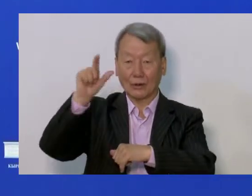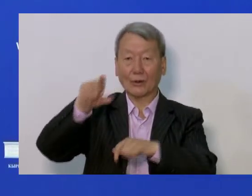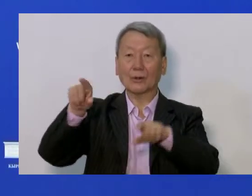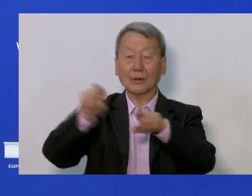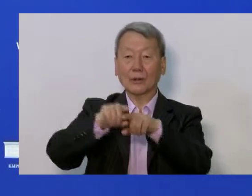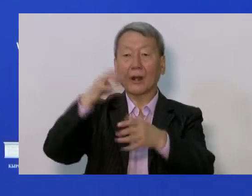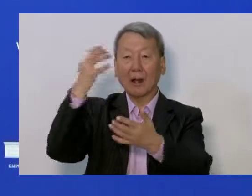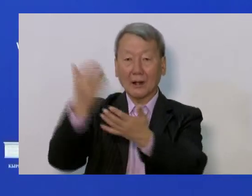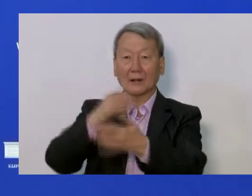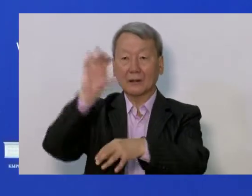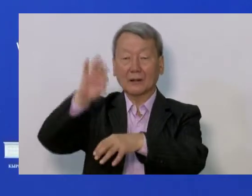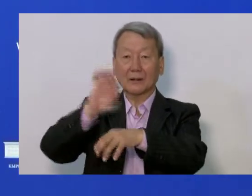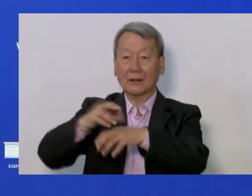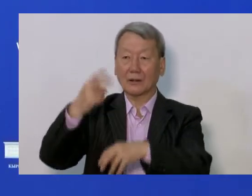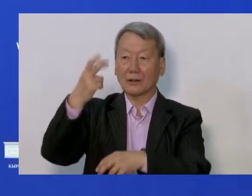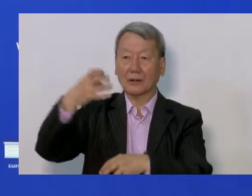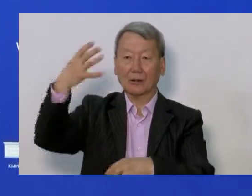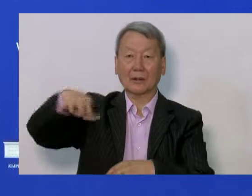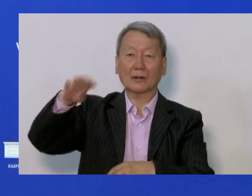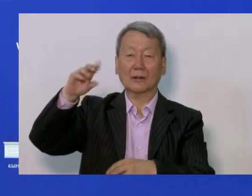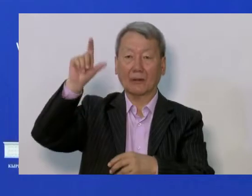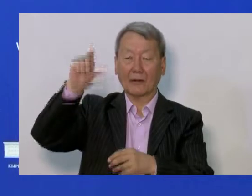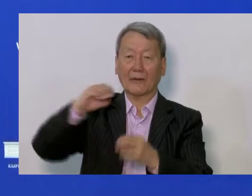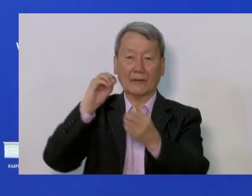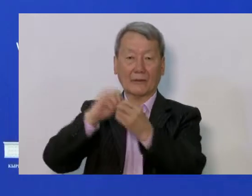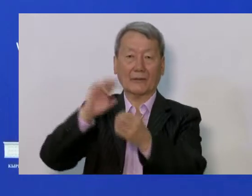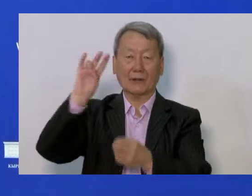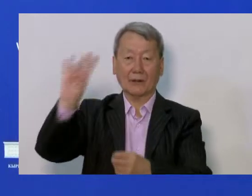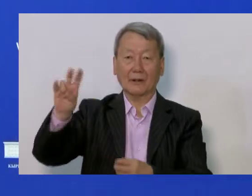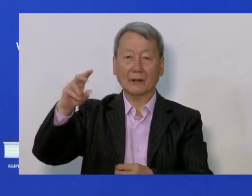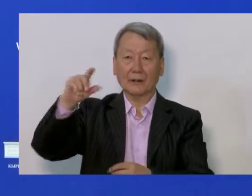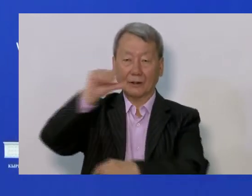арасынан табылган дагы 240 учуру бар.